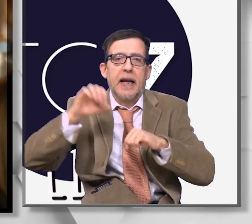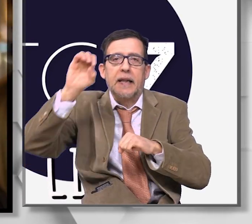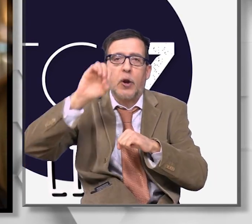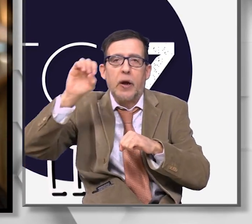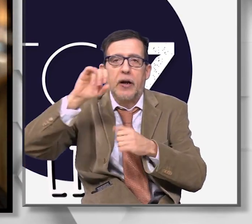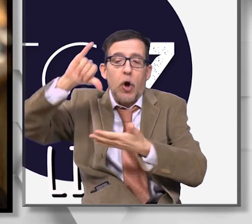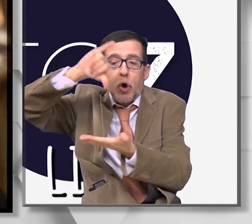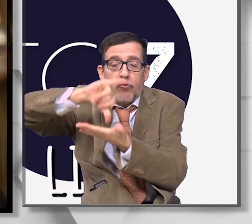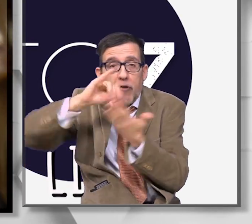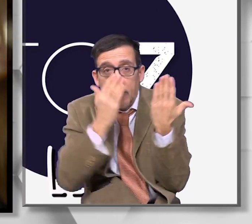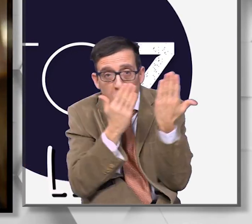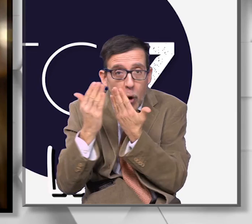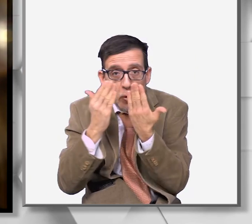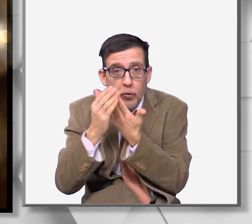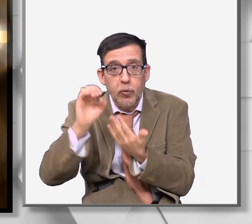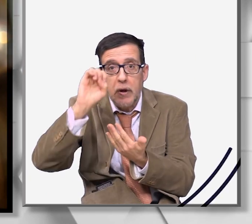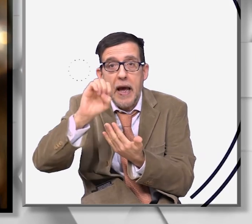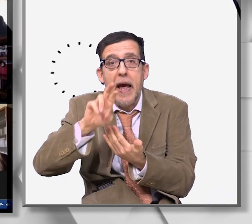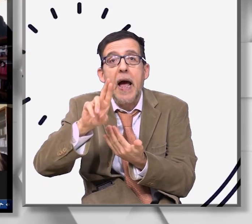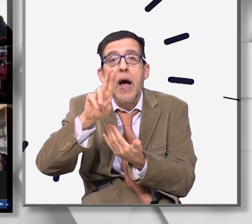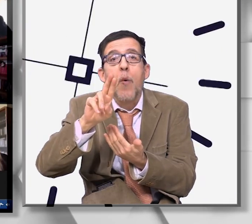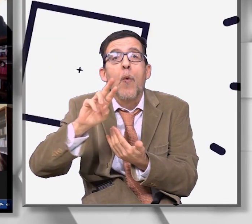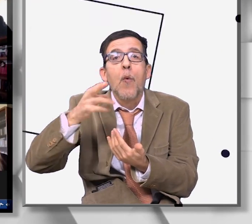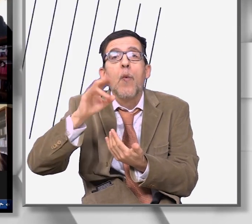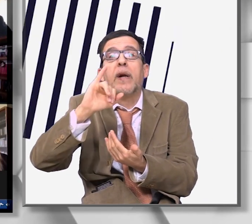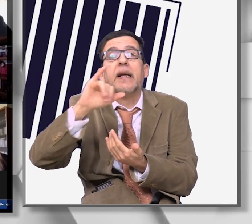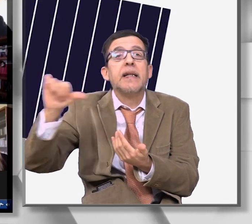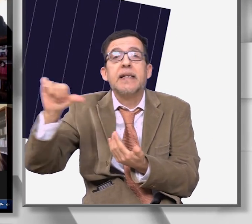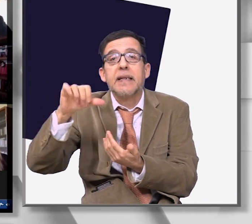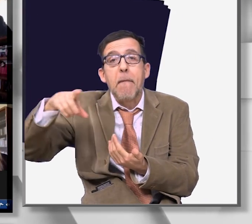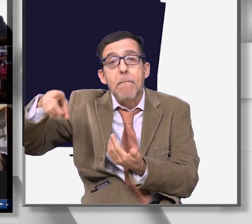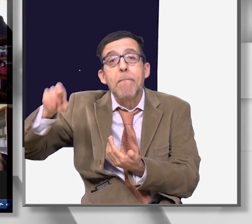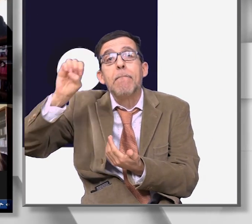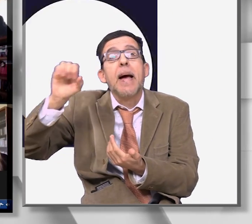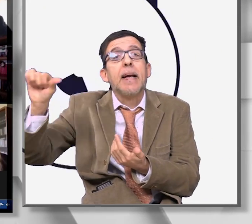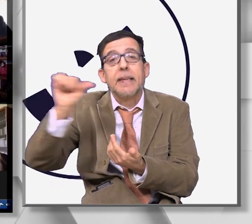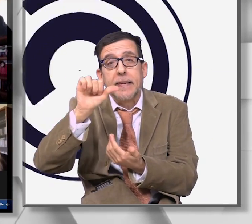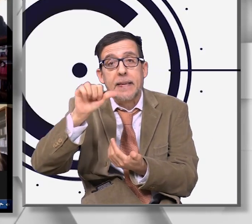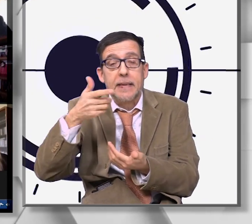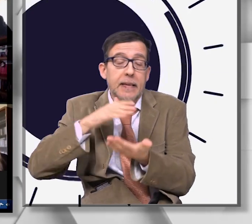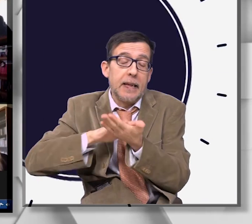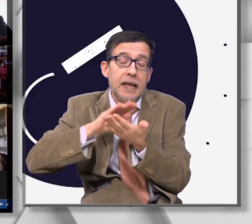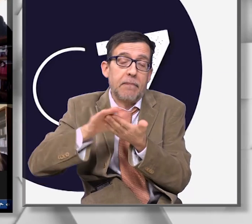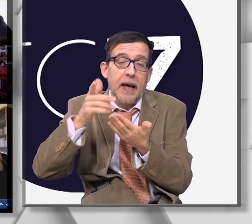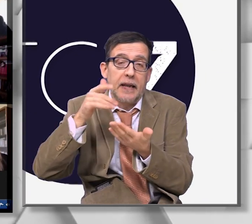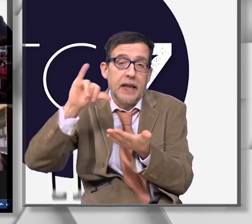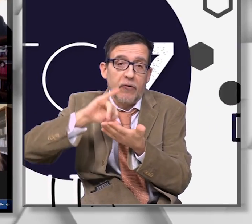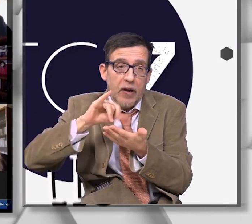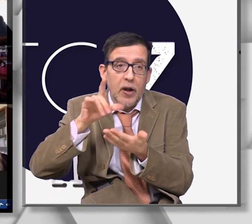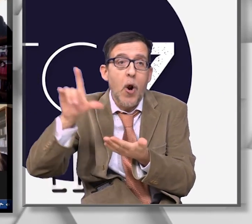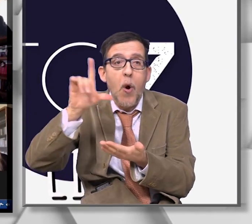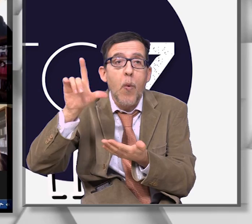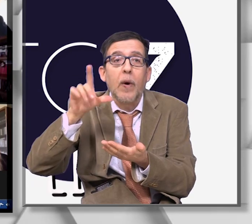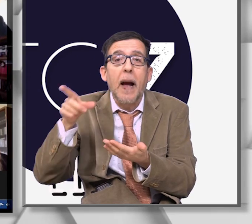eurispes con lui marisa muzzetto sociologa antonella sanna esperta dei problemi dell'età evolutiva a luca pisano